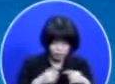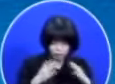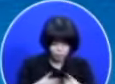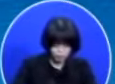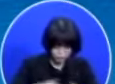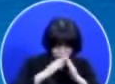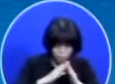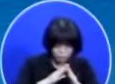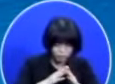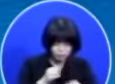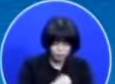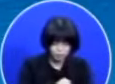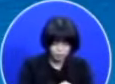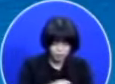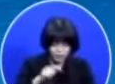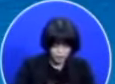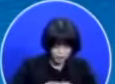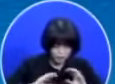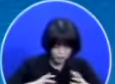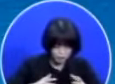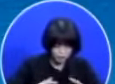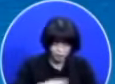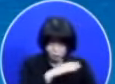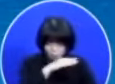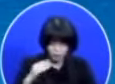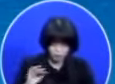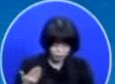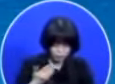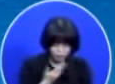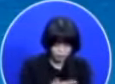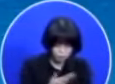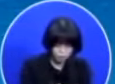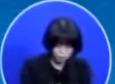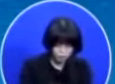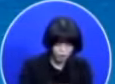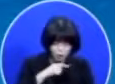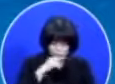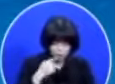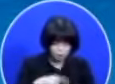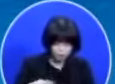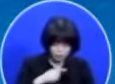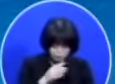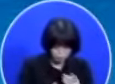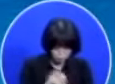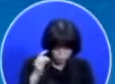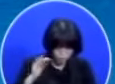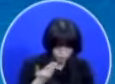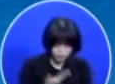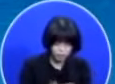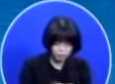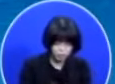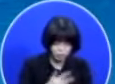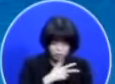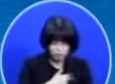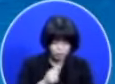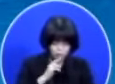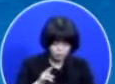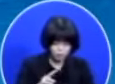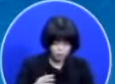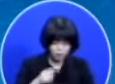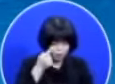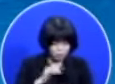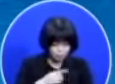세워지면서 이 나라가 바로 되게 해주시고 북한의 통일 되게 해 주소서 주여 북한을